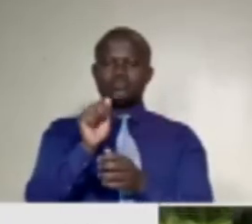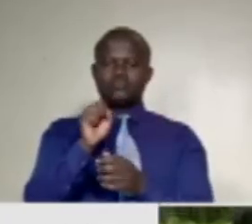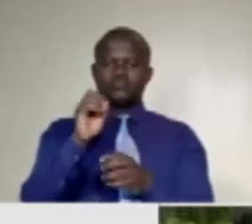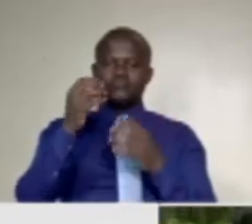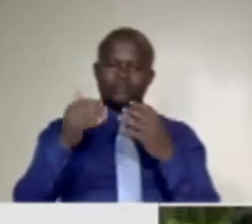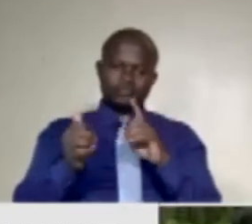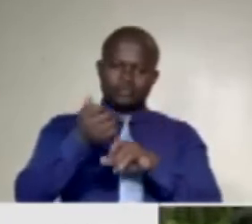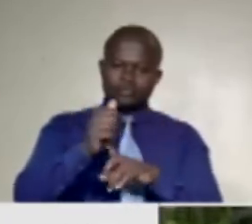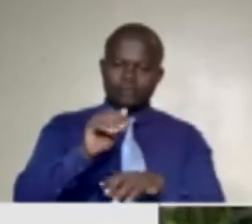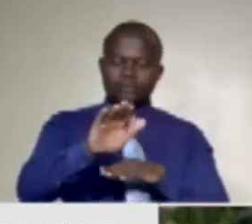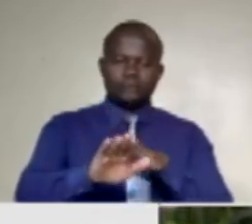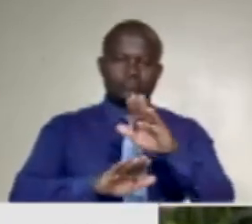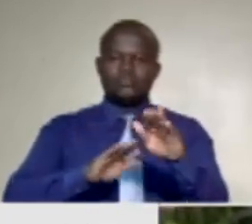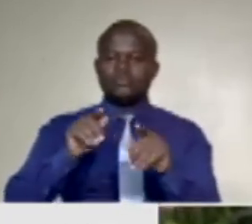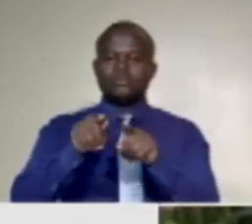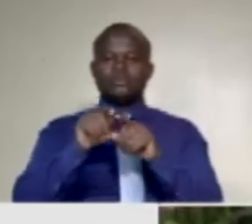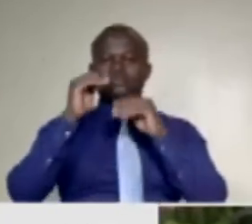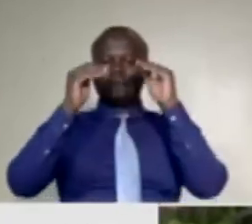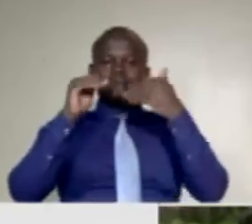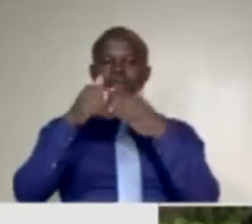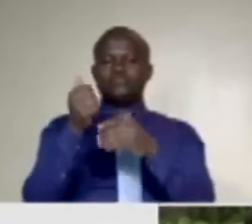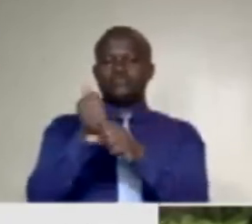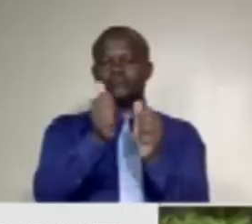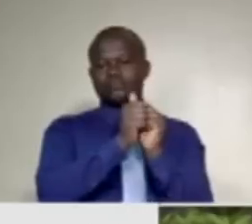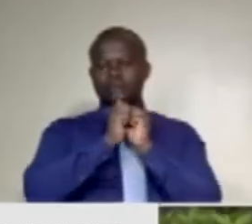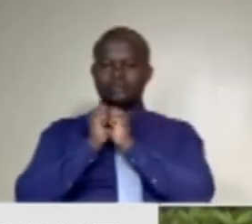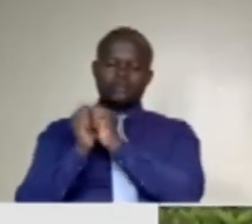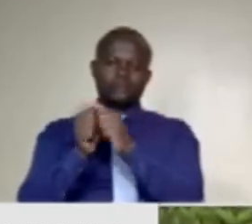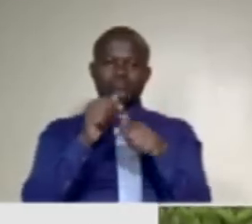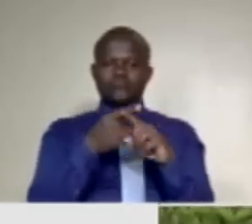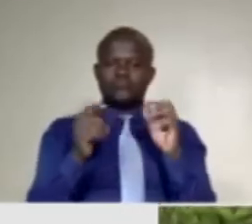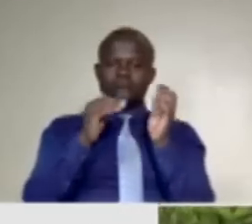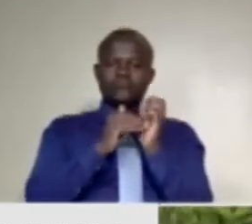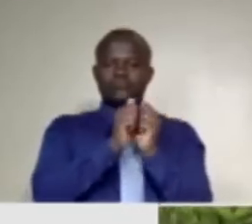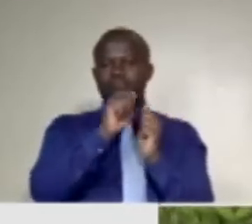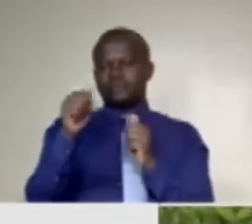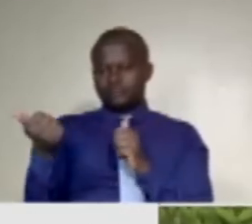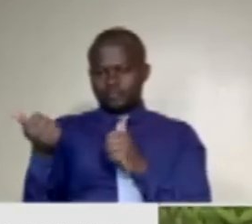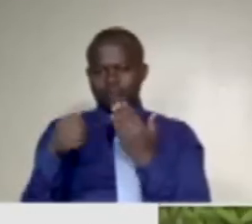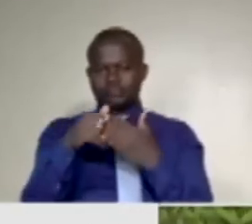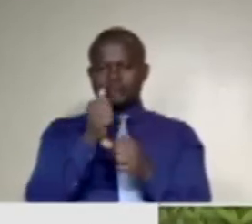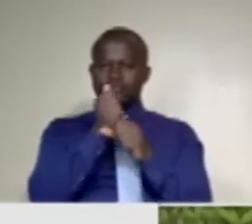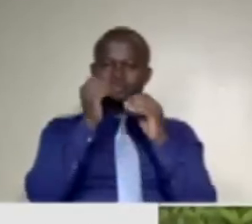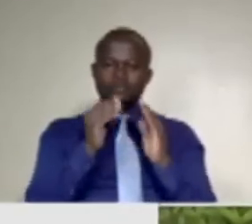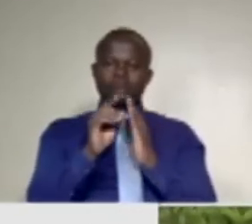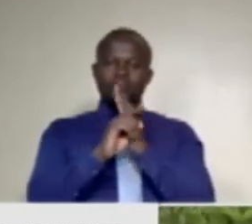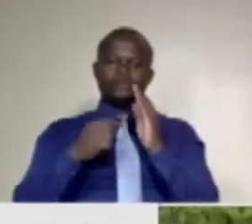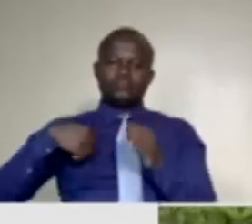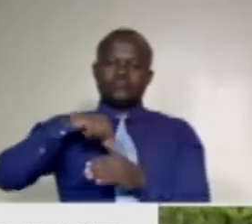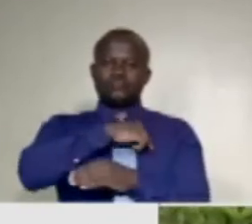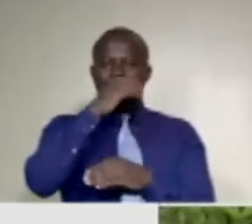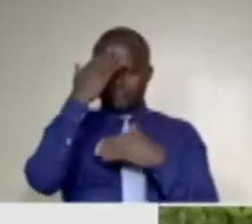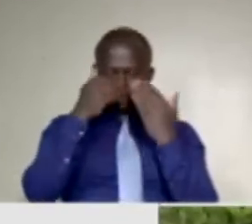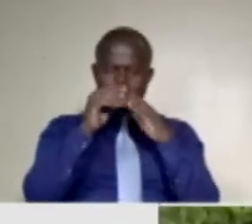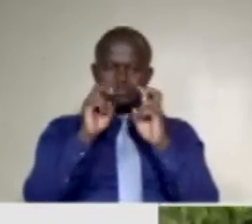gutera intambwe yindi mu rwego dukorana narwo ariko n'abandi bakozi mu karere kacu kugira